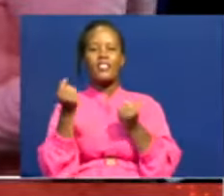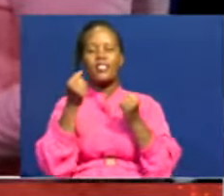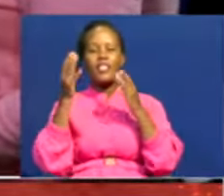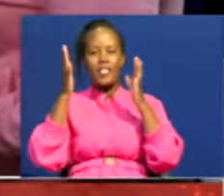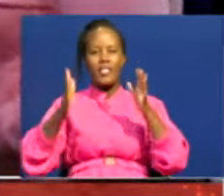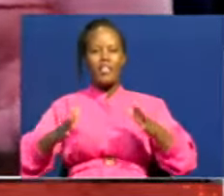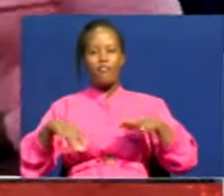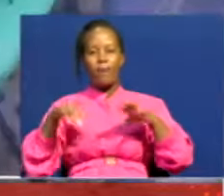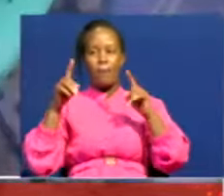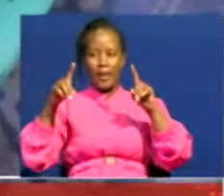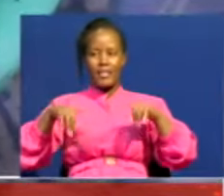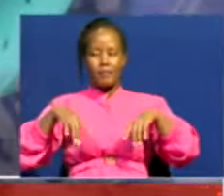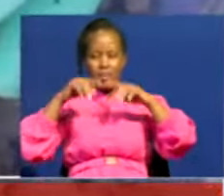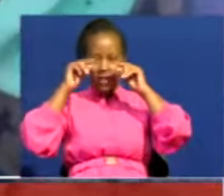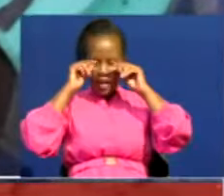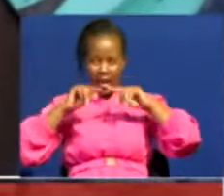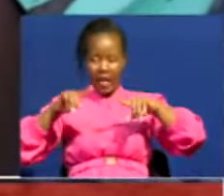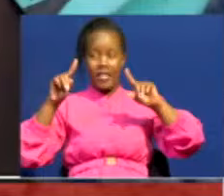barabarani.